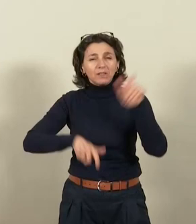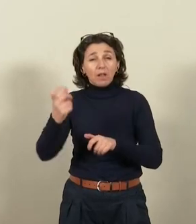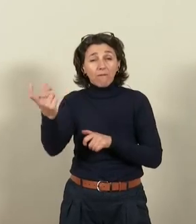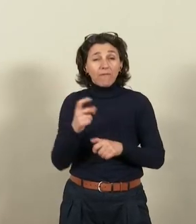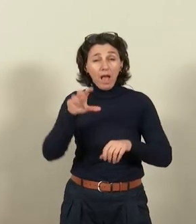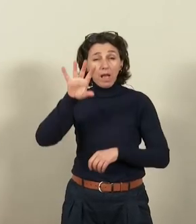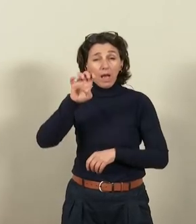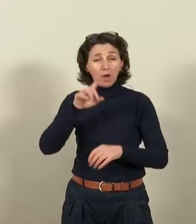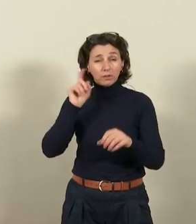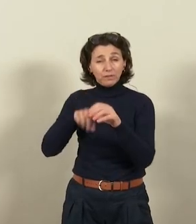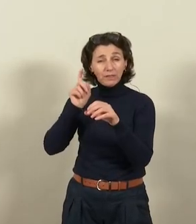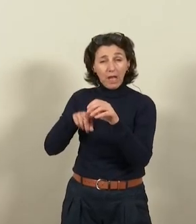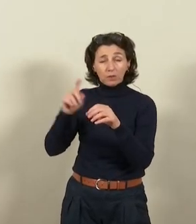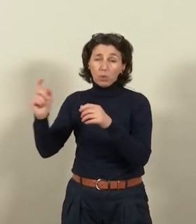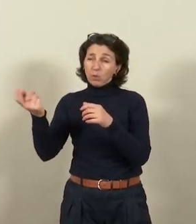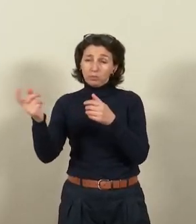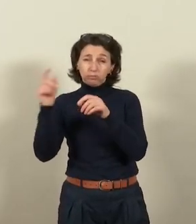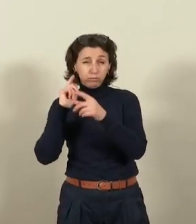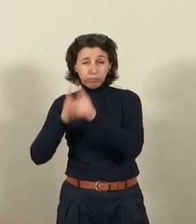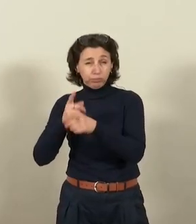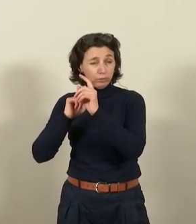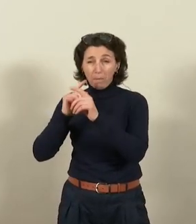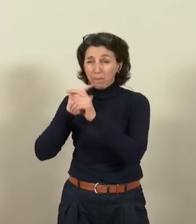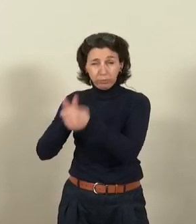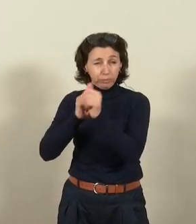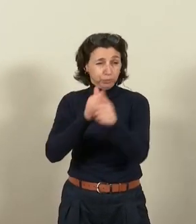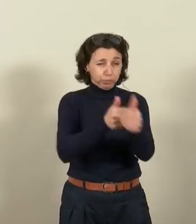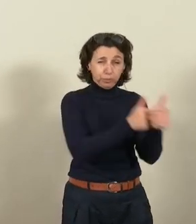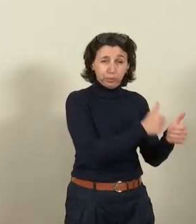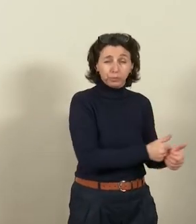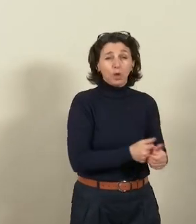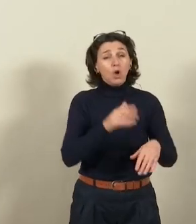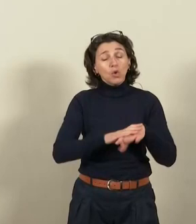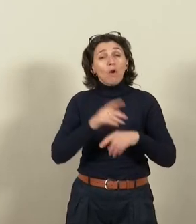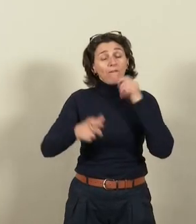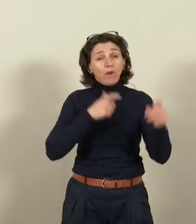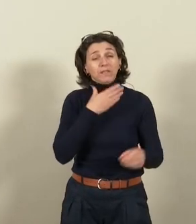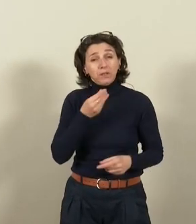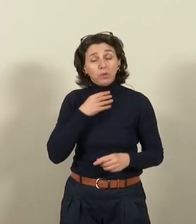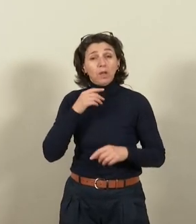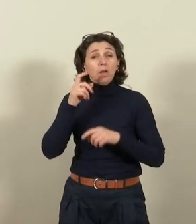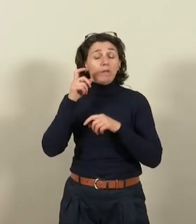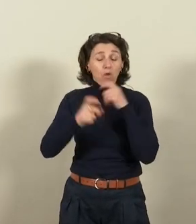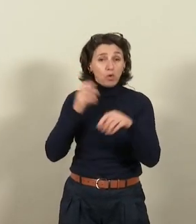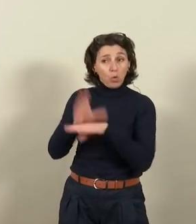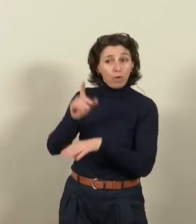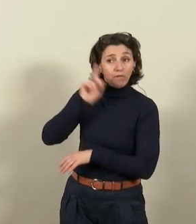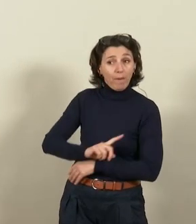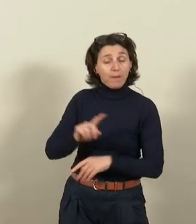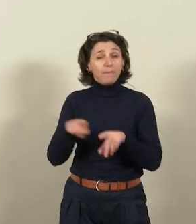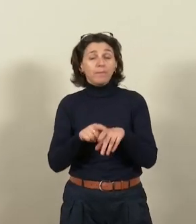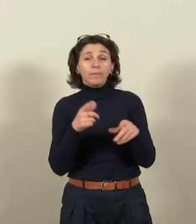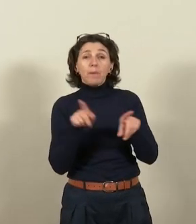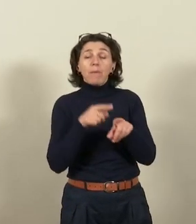mises en cause pour des faits de viol sexiste de violence sexuelle la libération de la parole dans le milieu du sport s'est faite à retardement et fut ressenti comme un